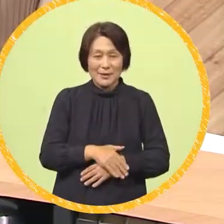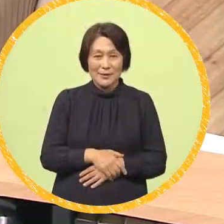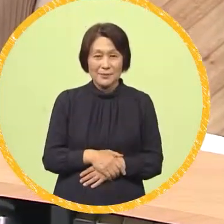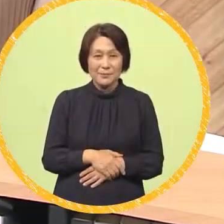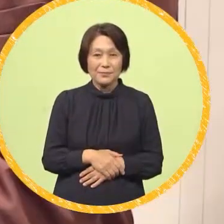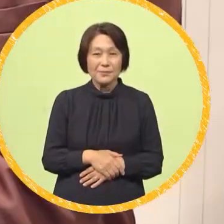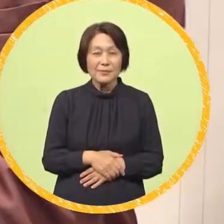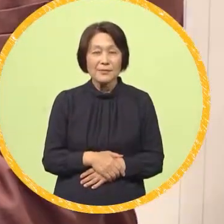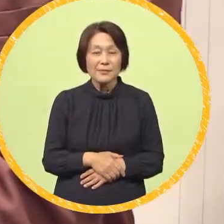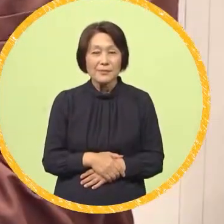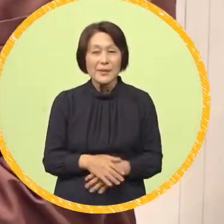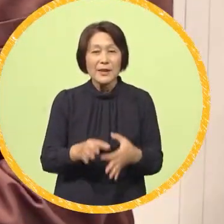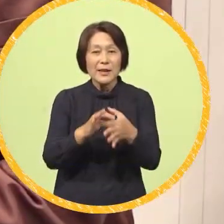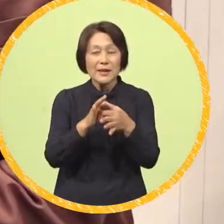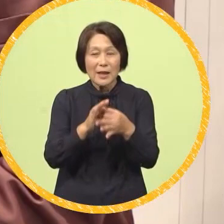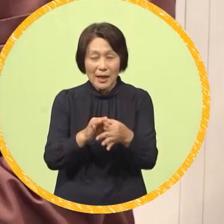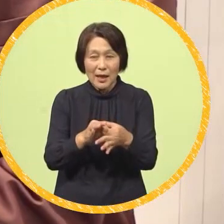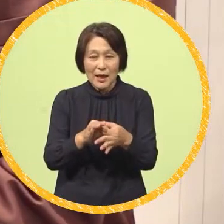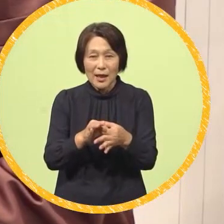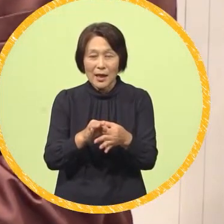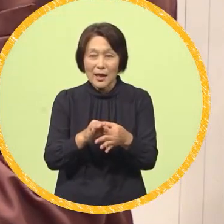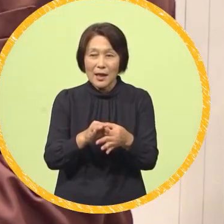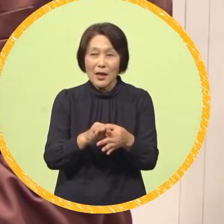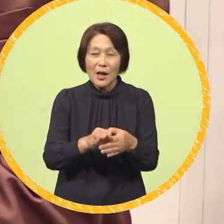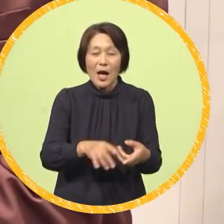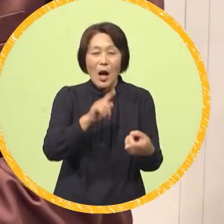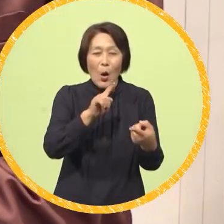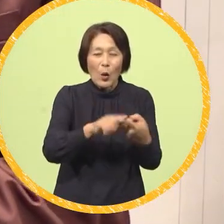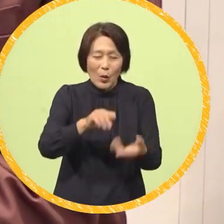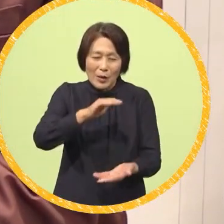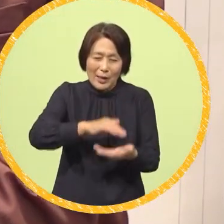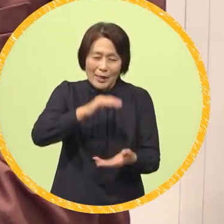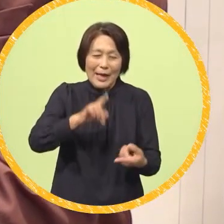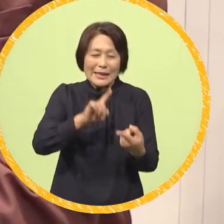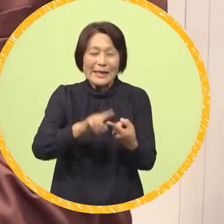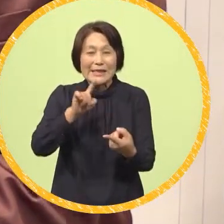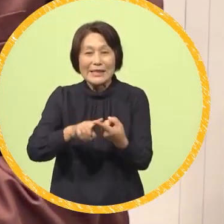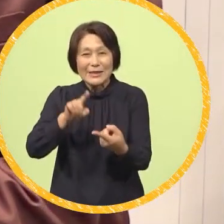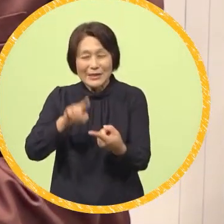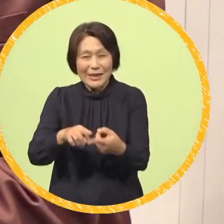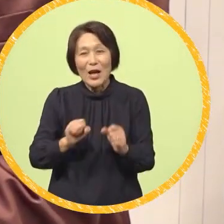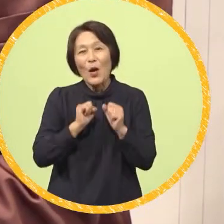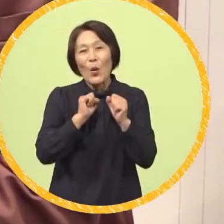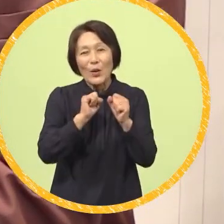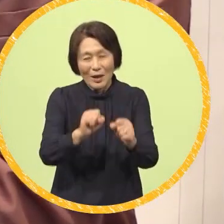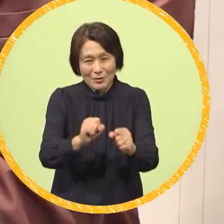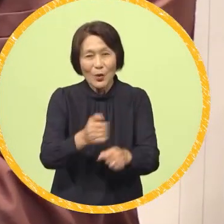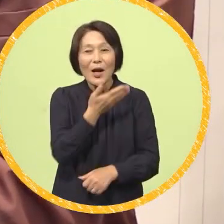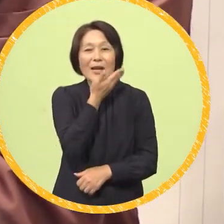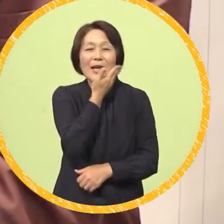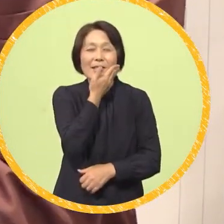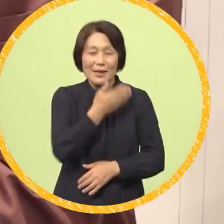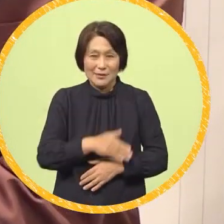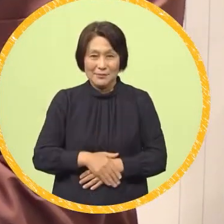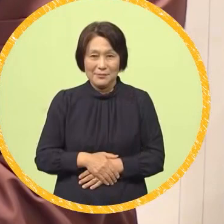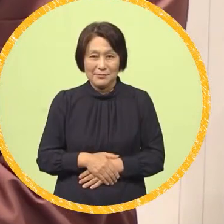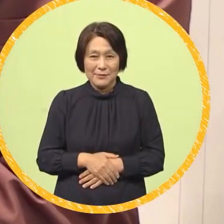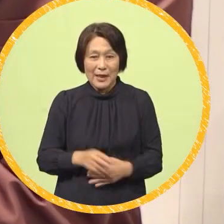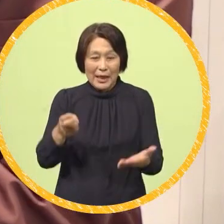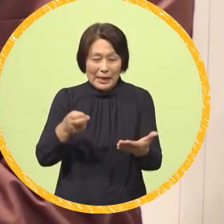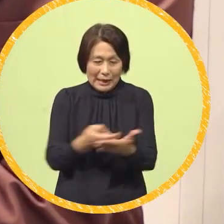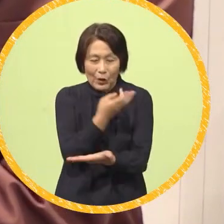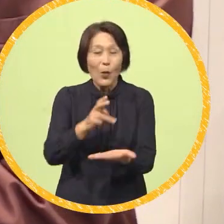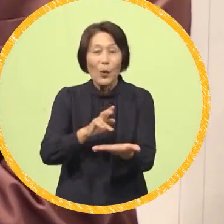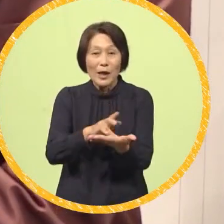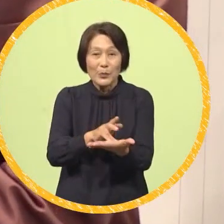ですよね。なのでやっぱりポイントはね、何事も、ま、ほどほどにというか適切に行うということですよね、はい、もちろん違法薬